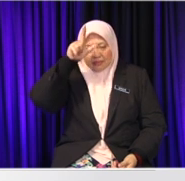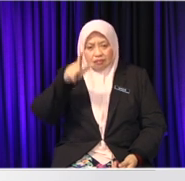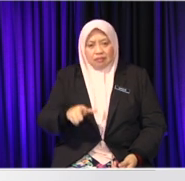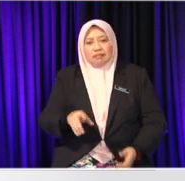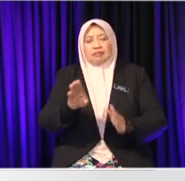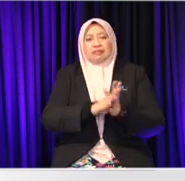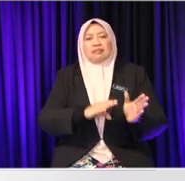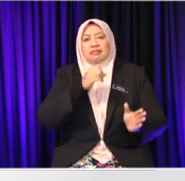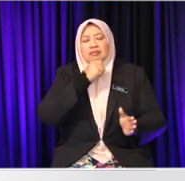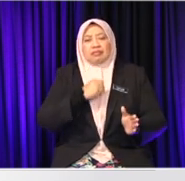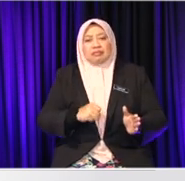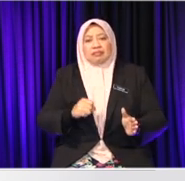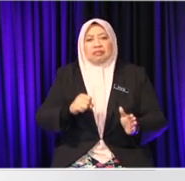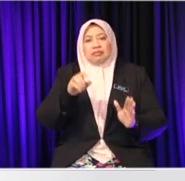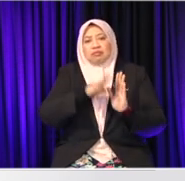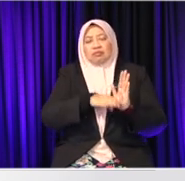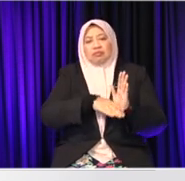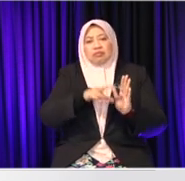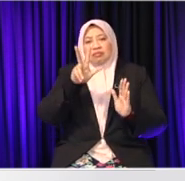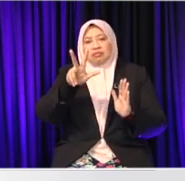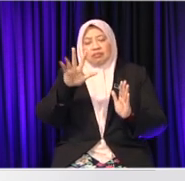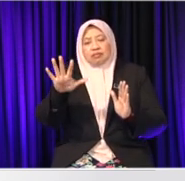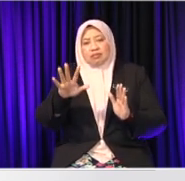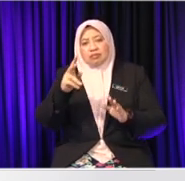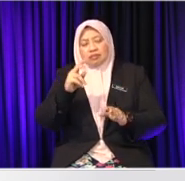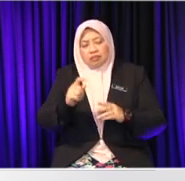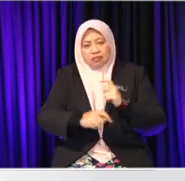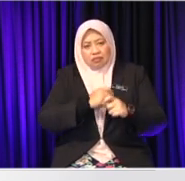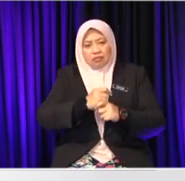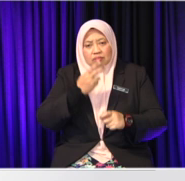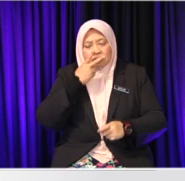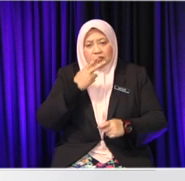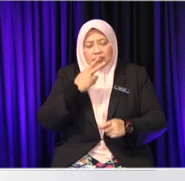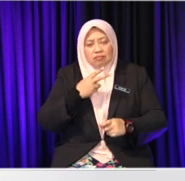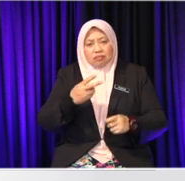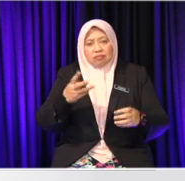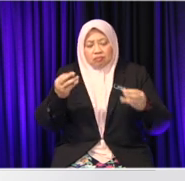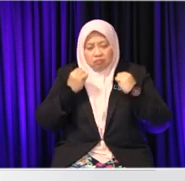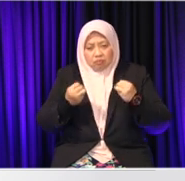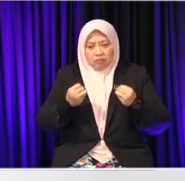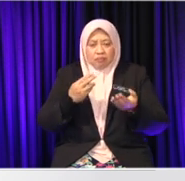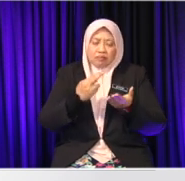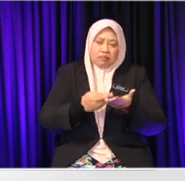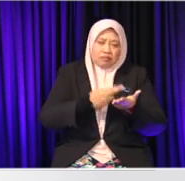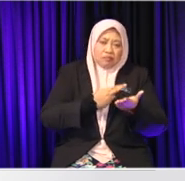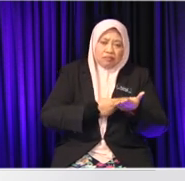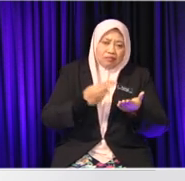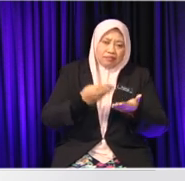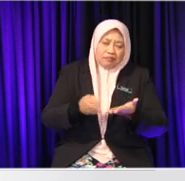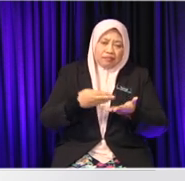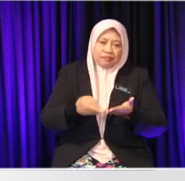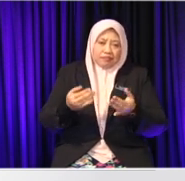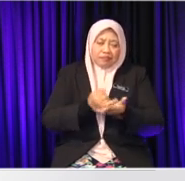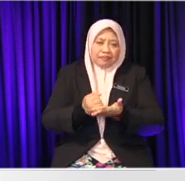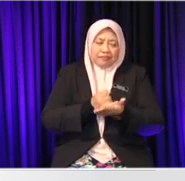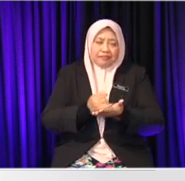tidak kurang 35 tahun dan seorang perokok Tegar merancang membeli satu porsi yang sudah Hayat bernilai 95.000